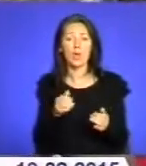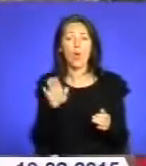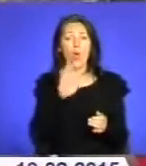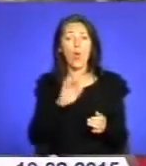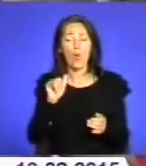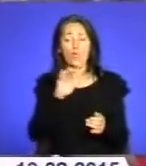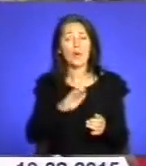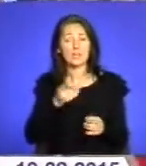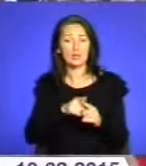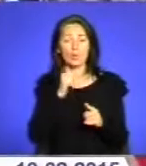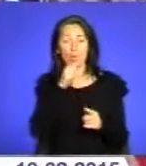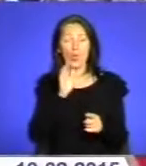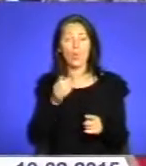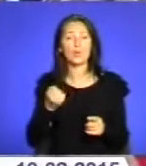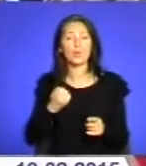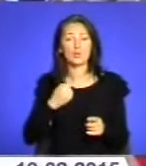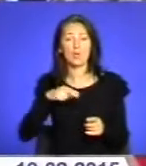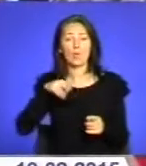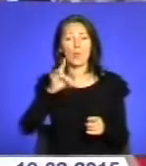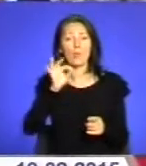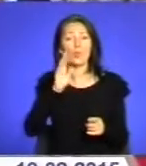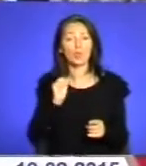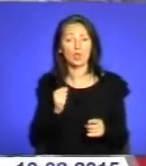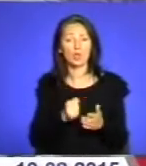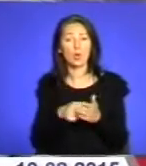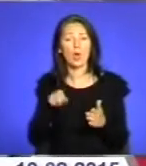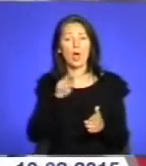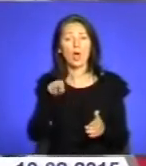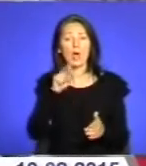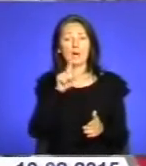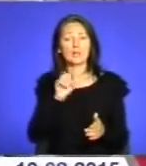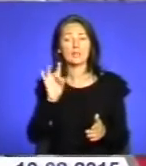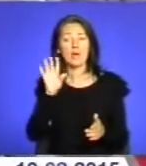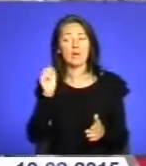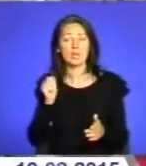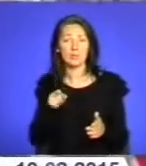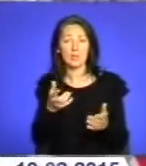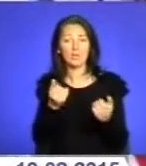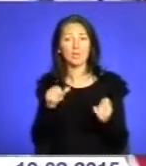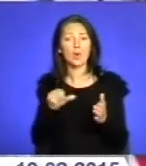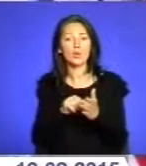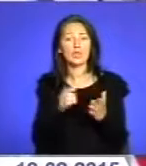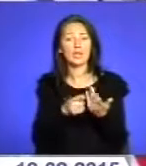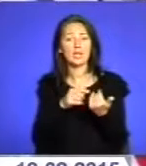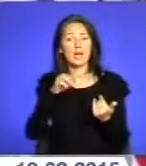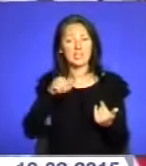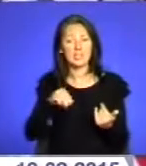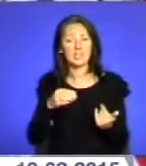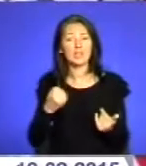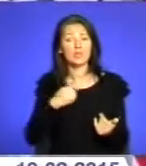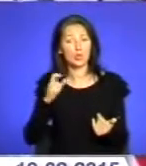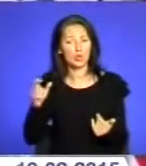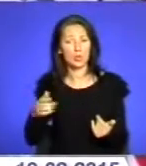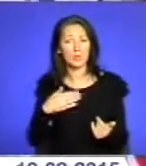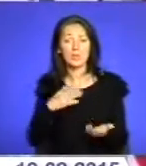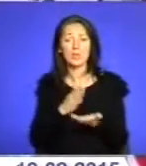року також відбудеться військова проща до Зарваниці. У ній візьме участь кілька тисяч військовослужбовців. Ми ставимо собі за мету не